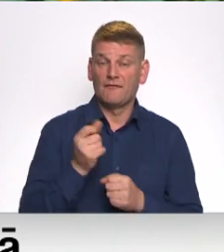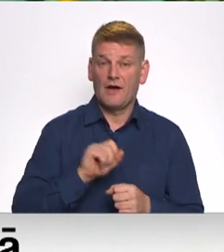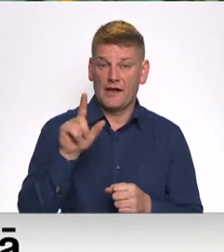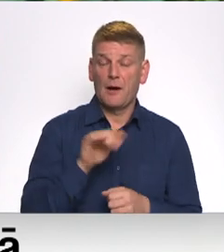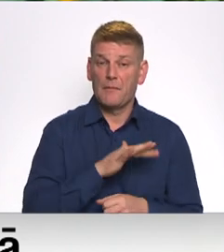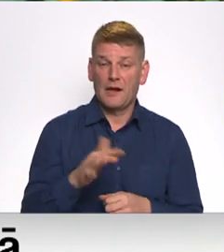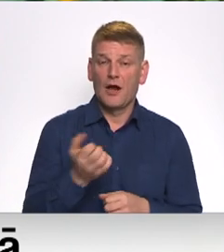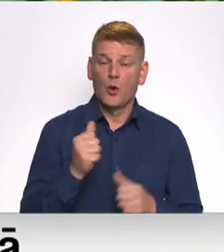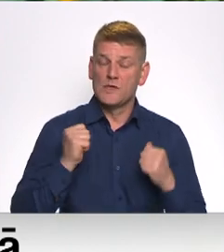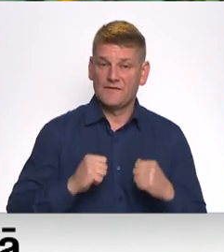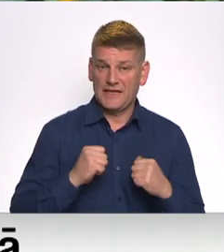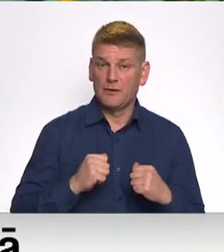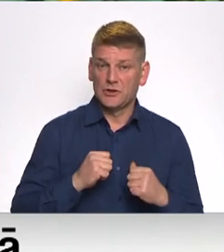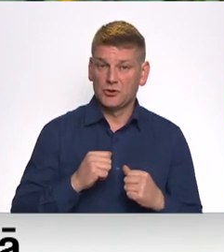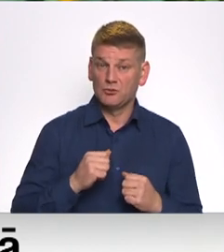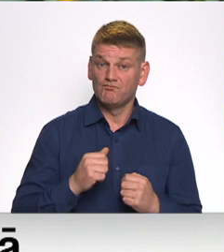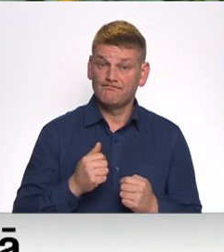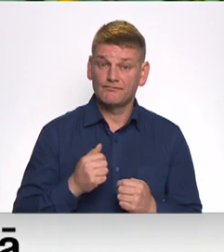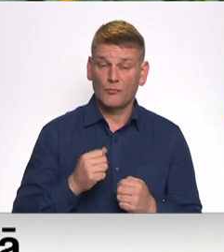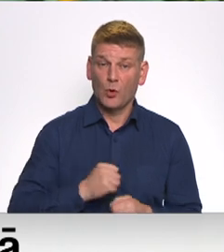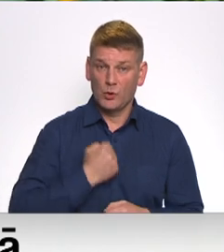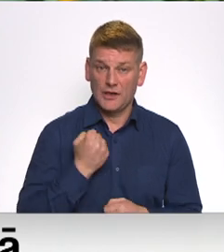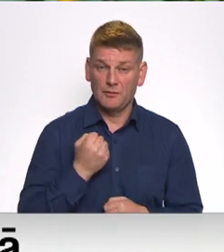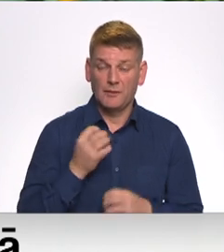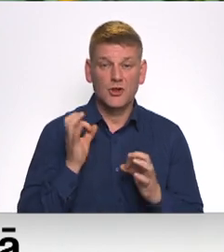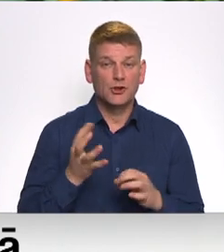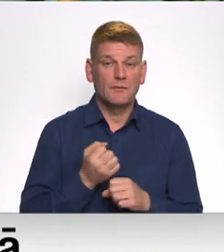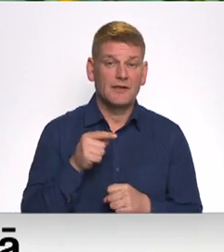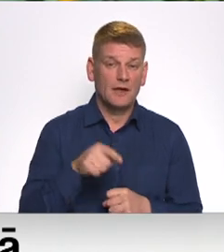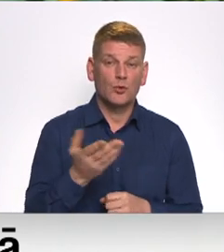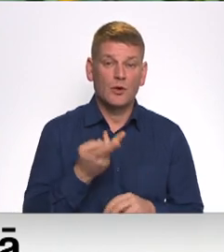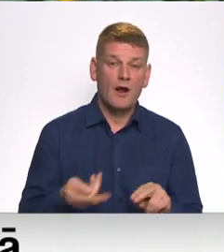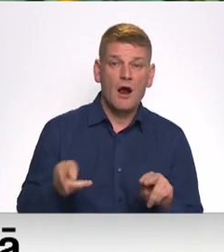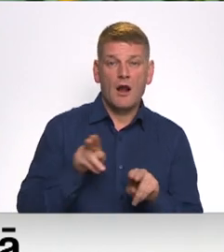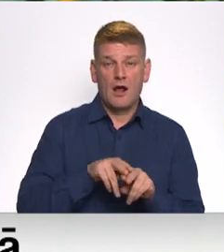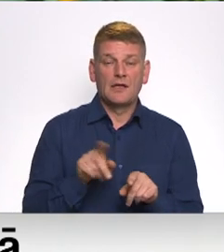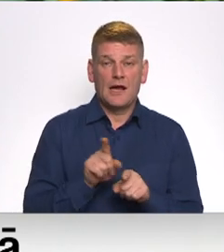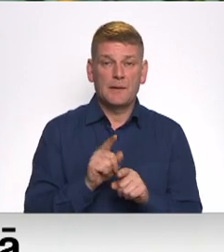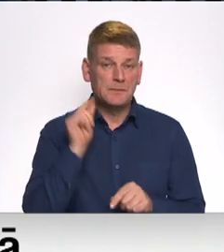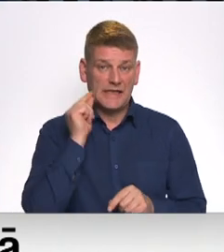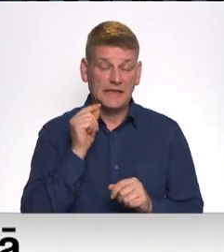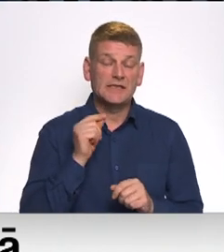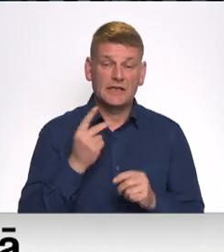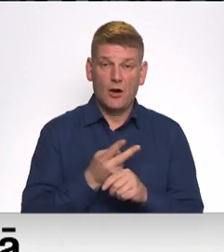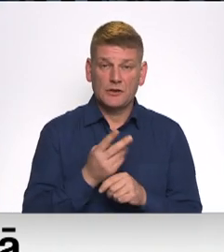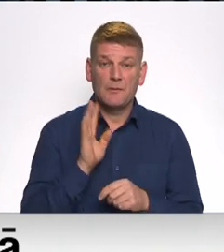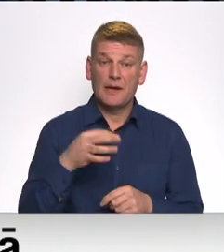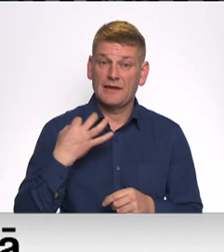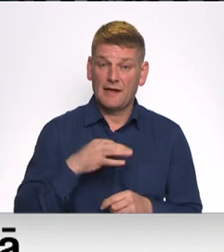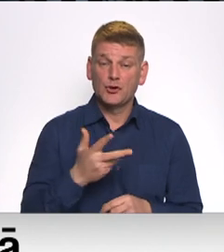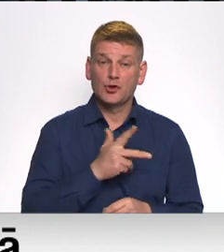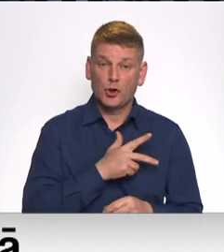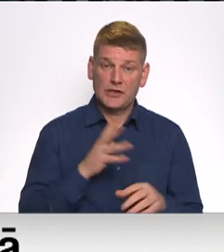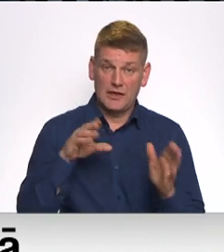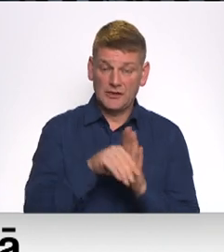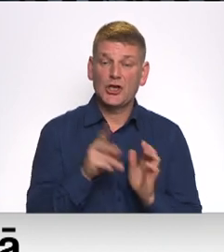ar uzvedības grūtībām, un tiešām ar tādām, kur nāk klāt arī kādi psihiski traucējumi. Par dēla